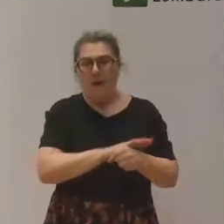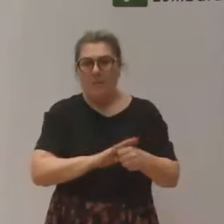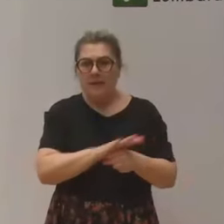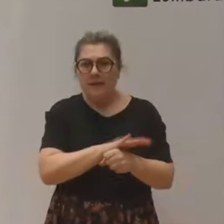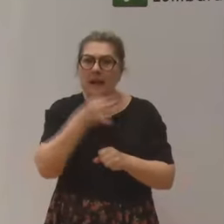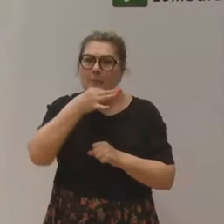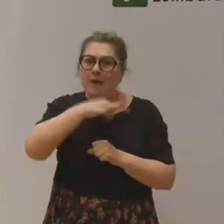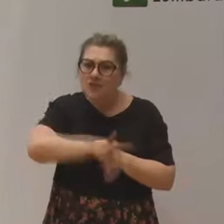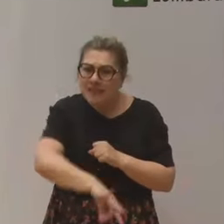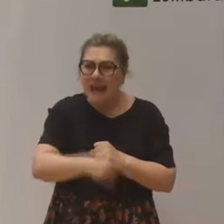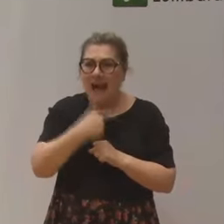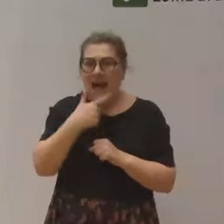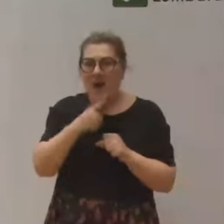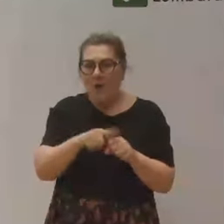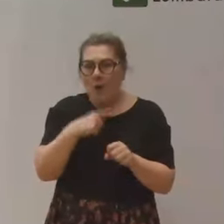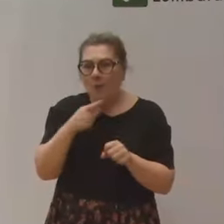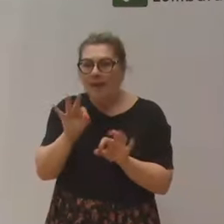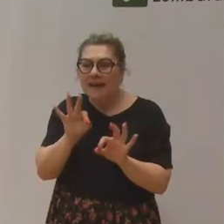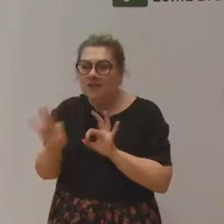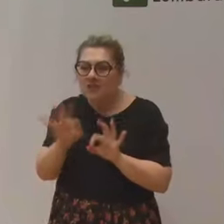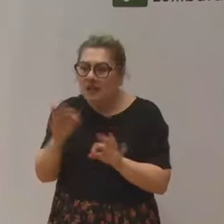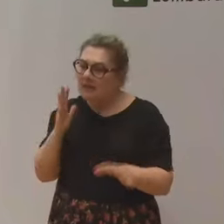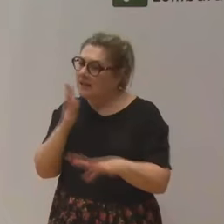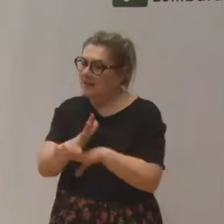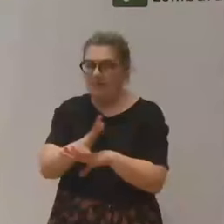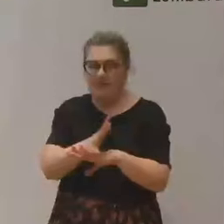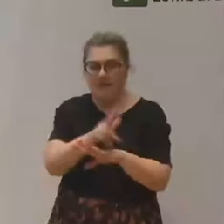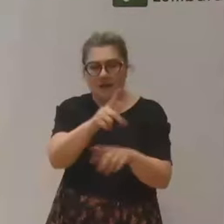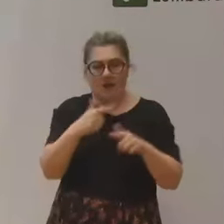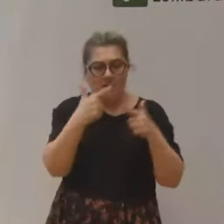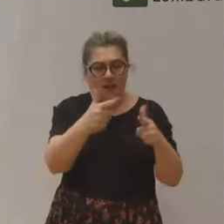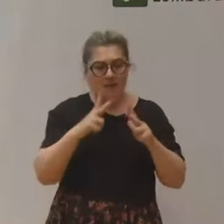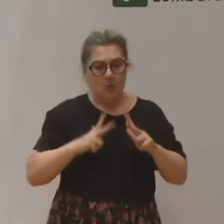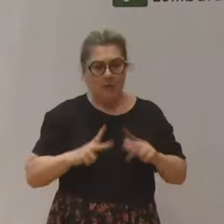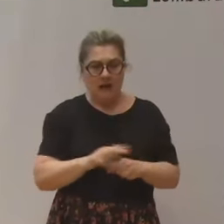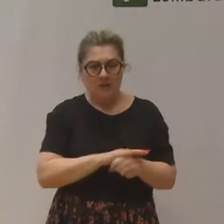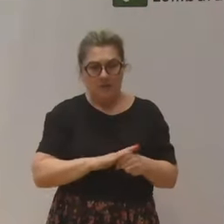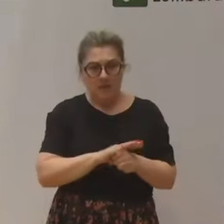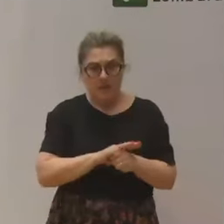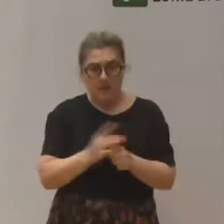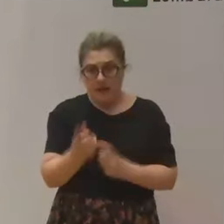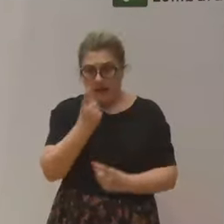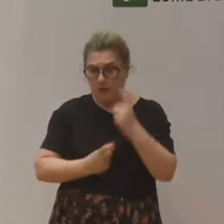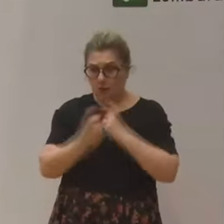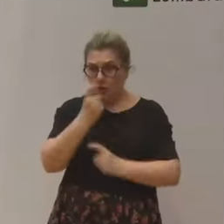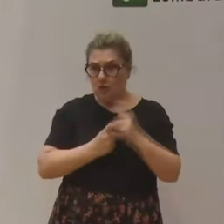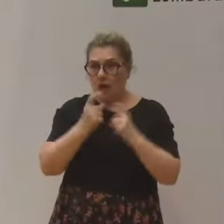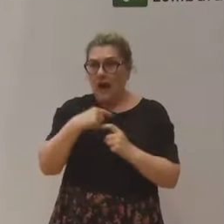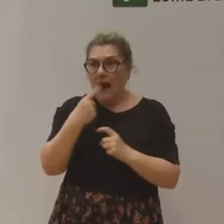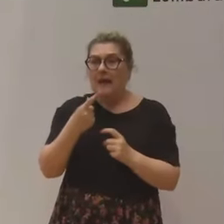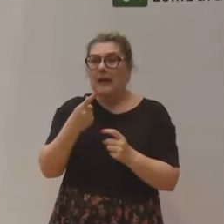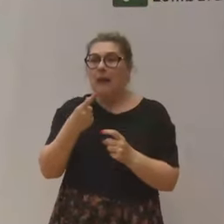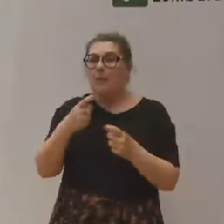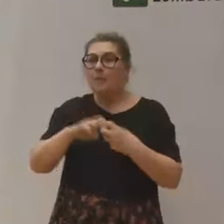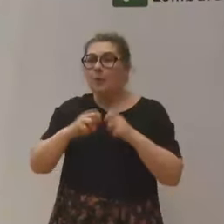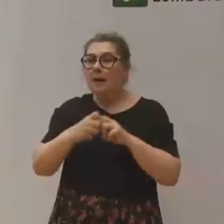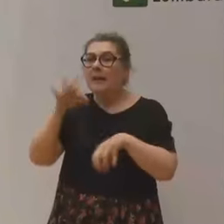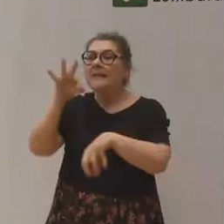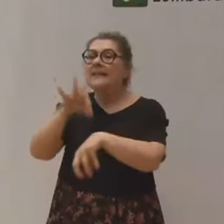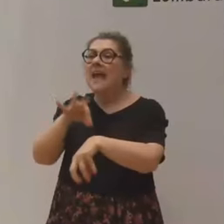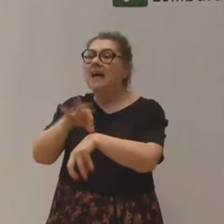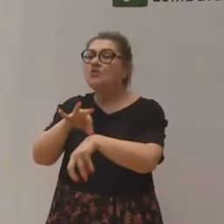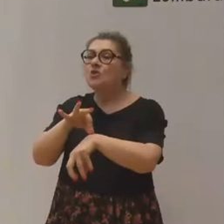dei momenti di criticità di poter intervenire. E l'ultimo aspetto, davvero chiudo, torno sul tema della diagnosi. La diagnosi c'entra